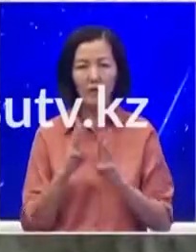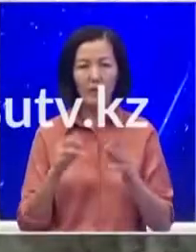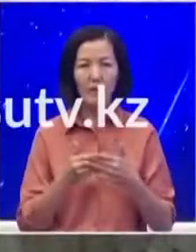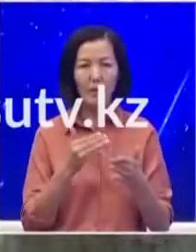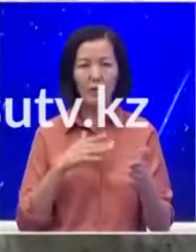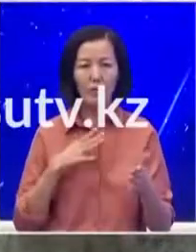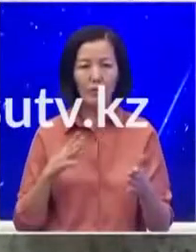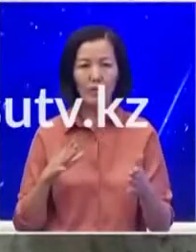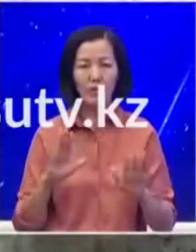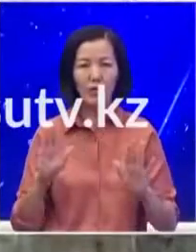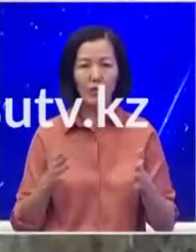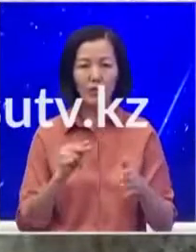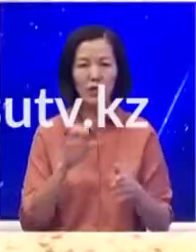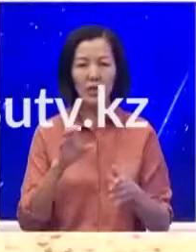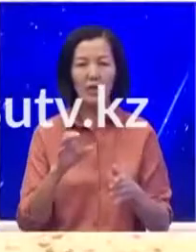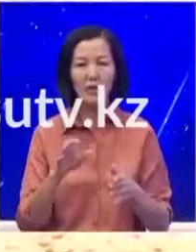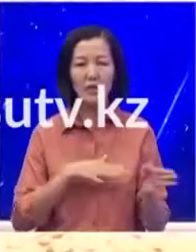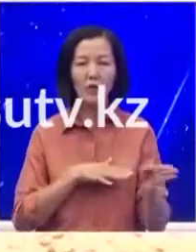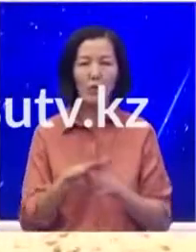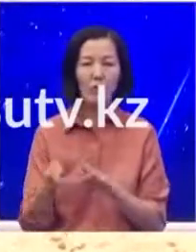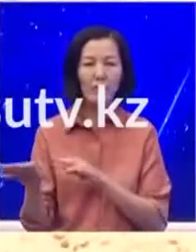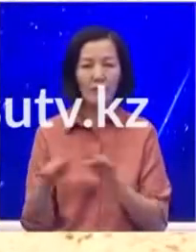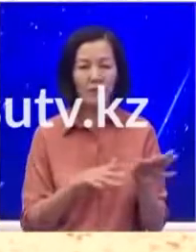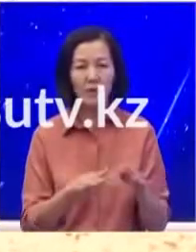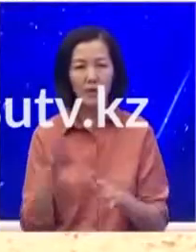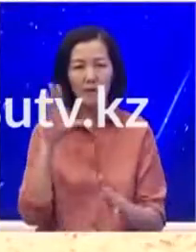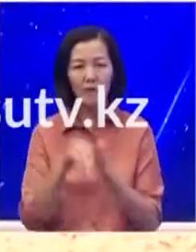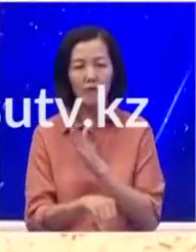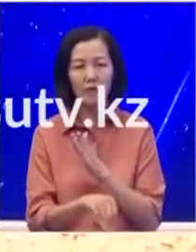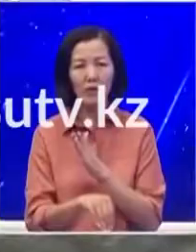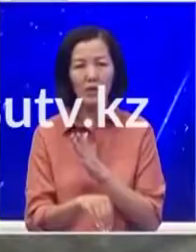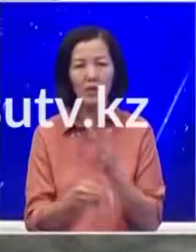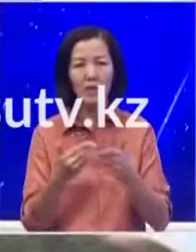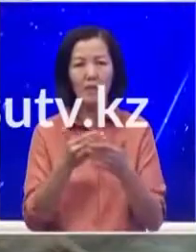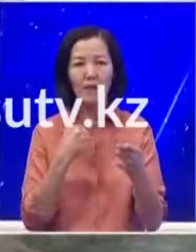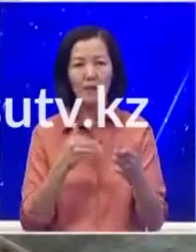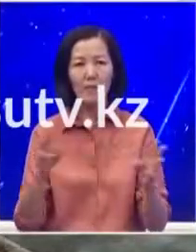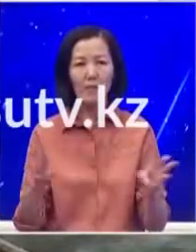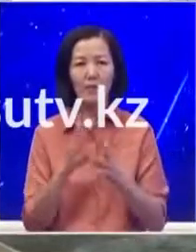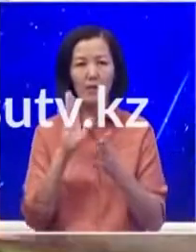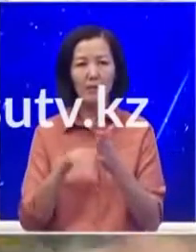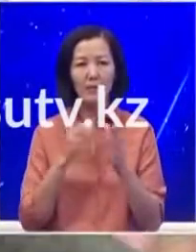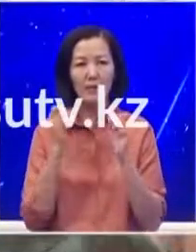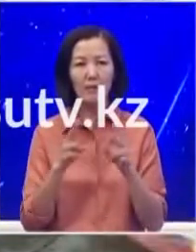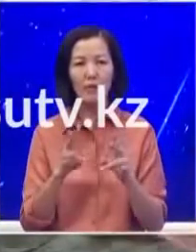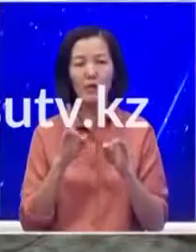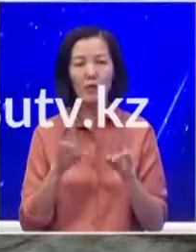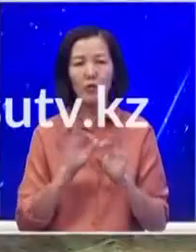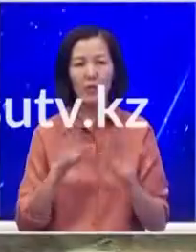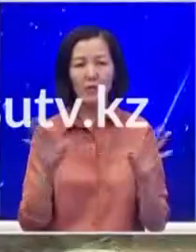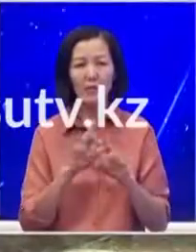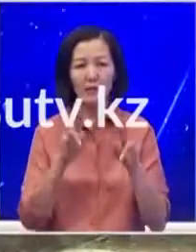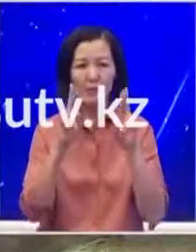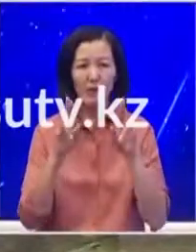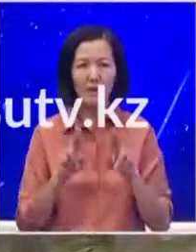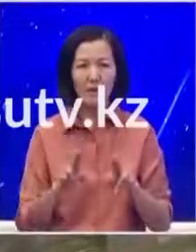Предупреждение чрезвычайных ситуаций – это целый комплекс мероприятий. Он включает в себя не только профилактику пожаробезопасности, но и разъяснение правил